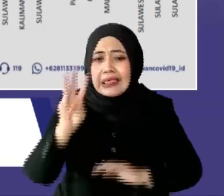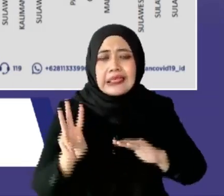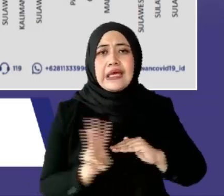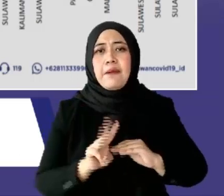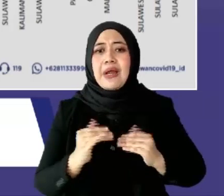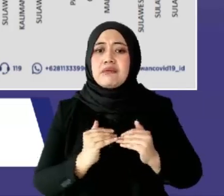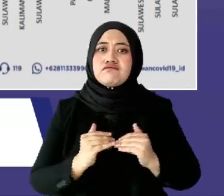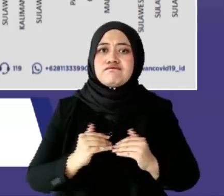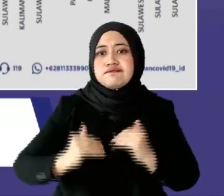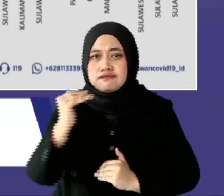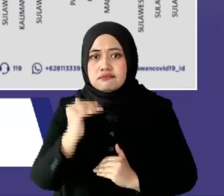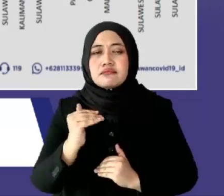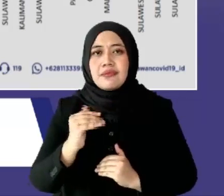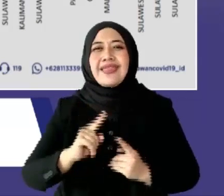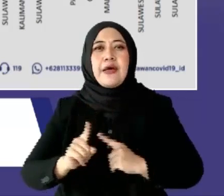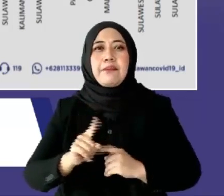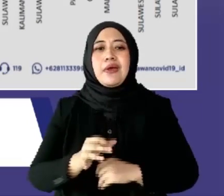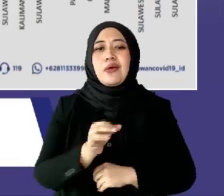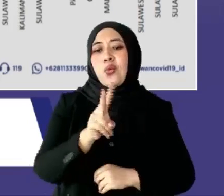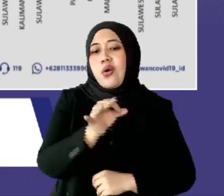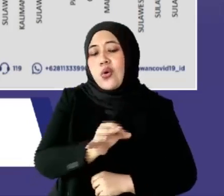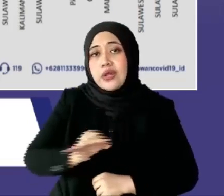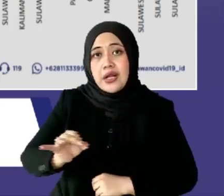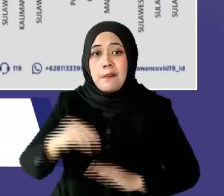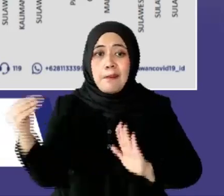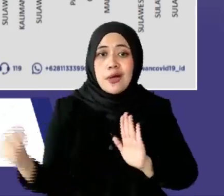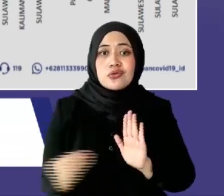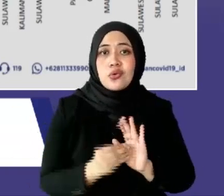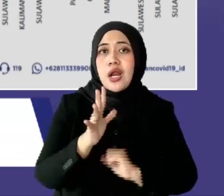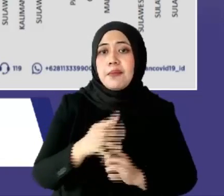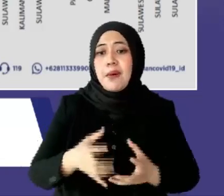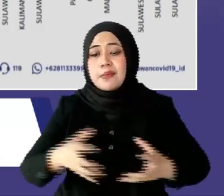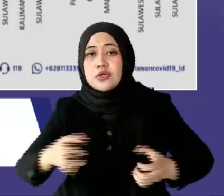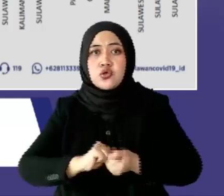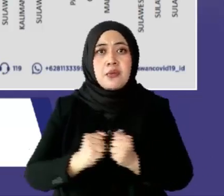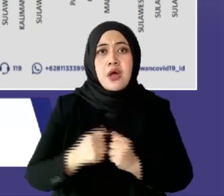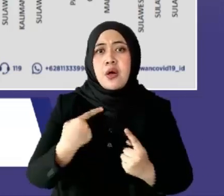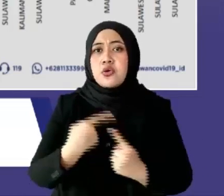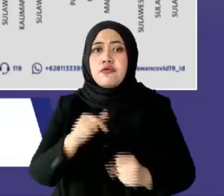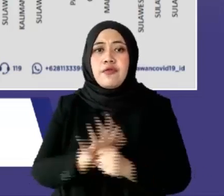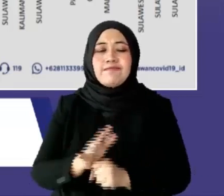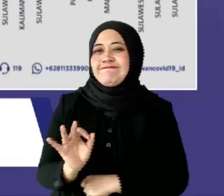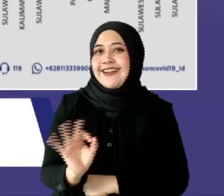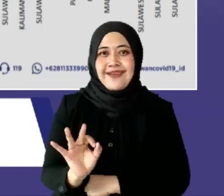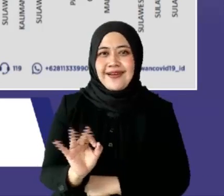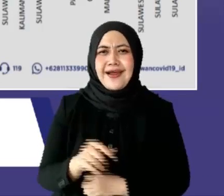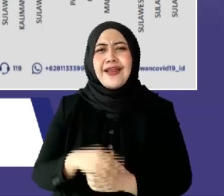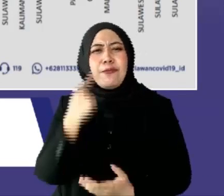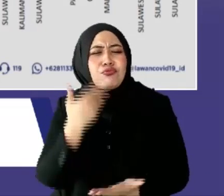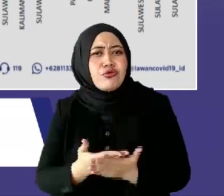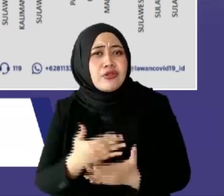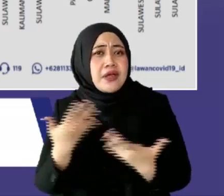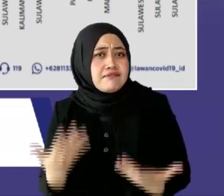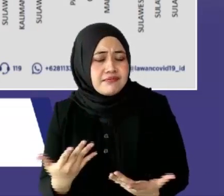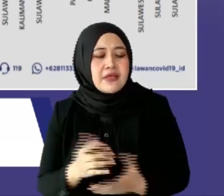ini bahkan tidak masuk ke dalam 5 besar. Ini adalah bukti bahwa masyarakat dan pemerintah daerah